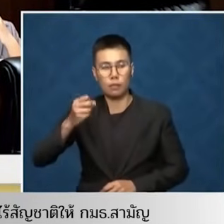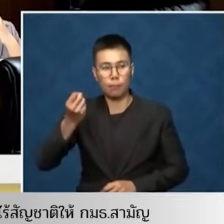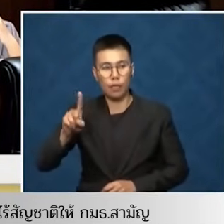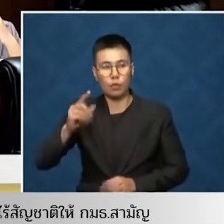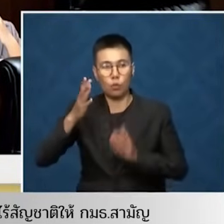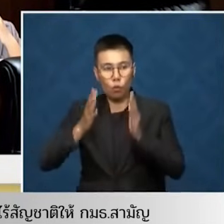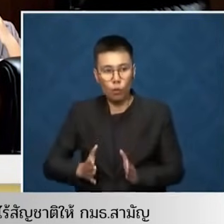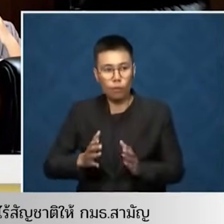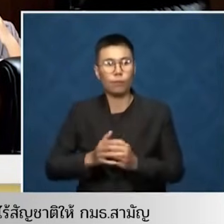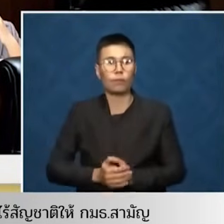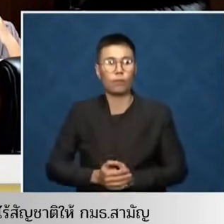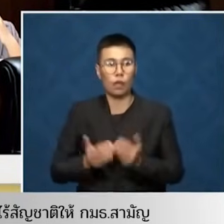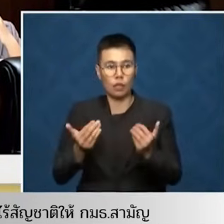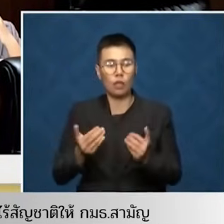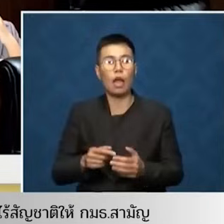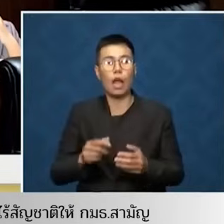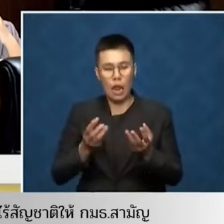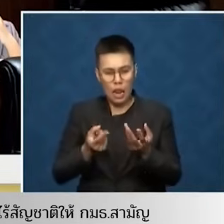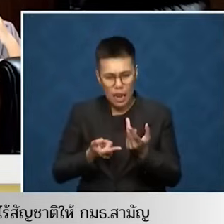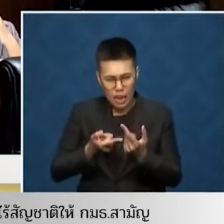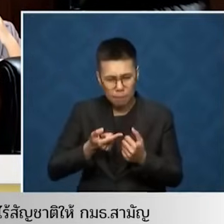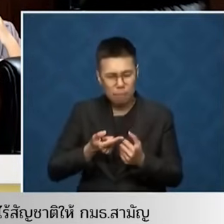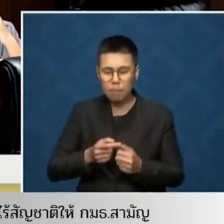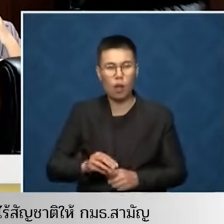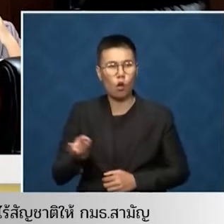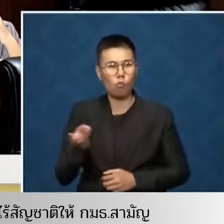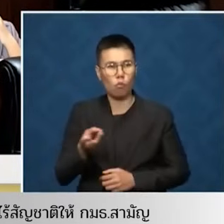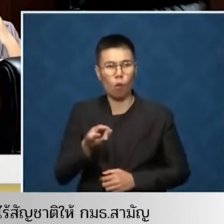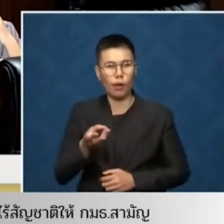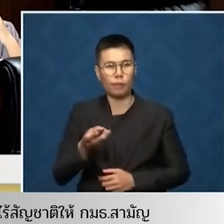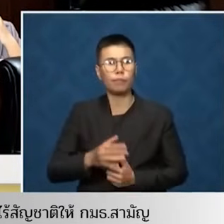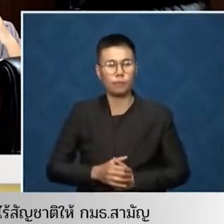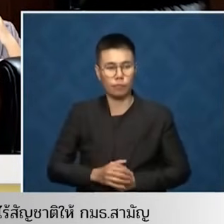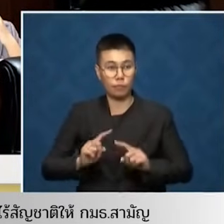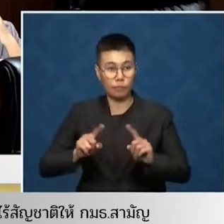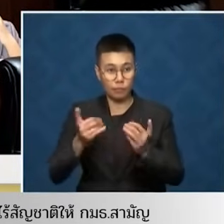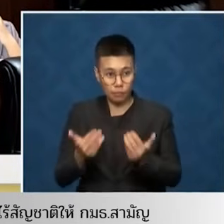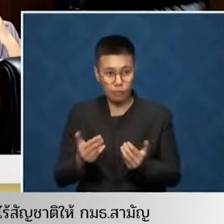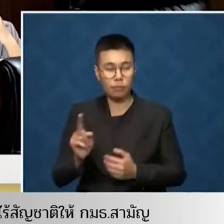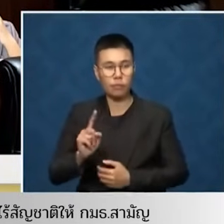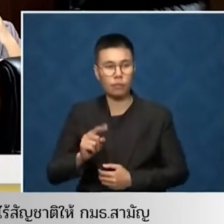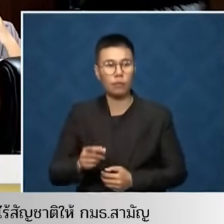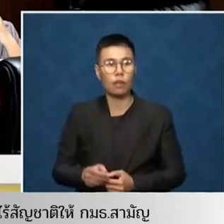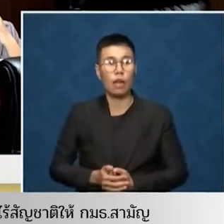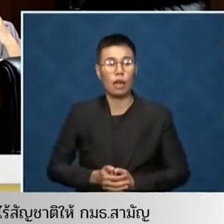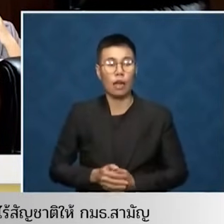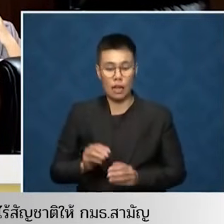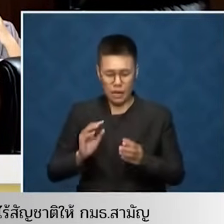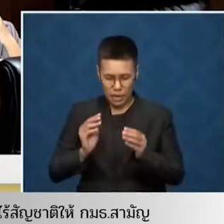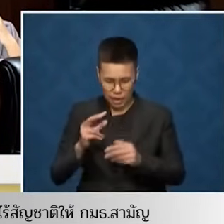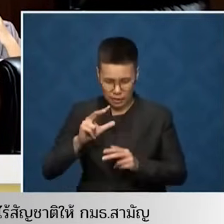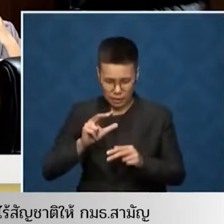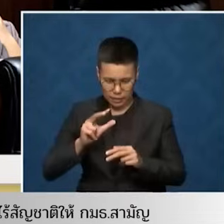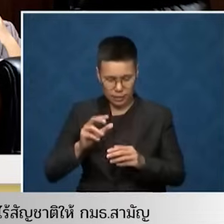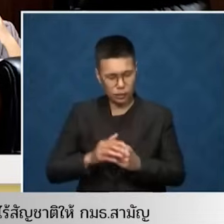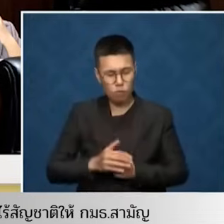วเลขนี้ไม่ใช่ตัวเลขที่ถูกต้องและน้อยจากความเป็นจริงอย่างแน่นอนนี่อาจจะเป็นเพียงตัวเลขแค่1ใน3เท่านั้น